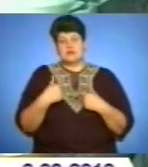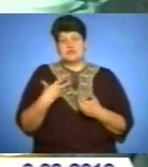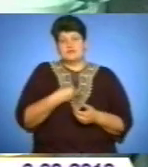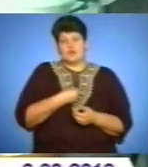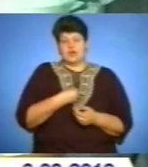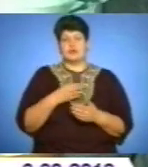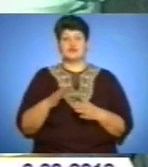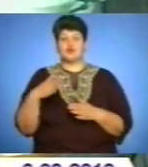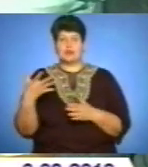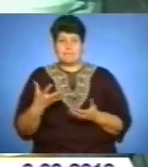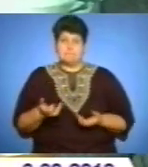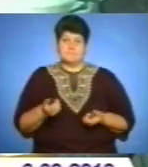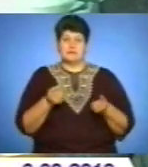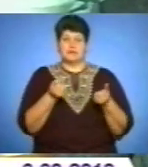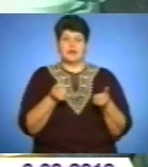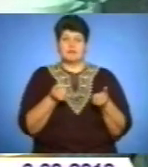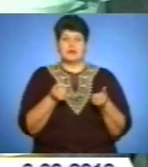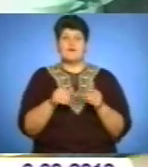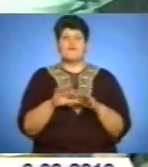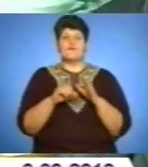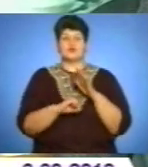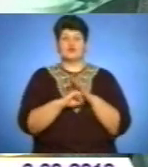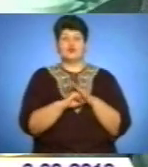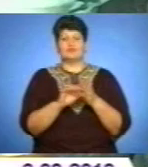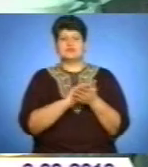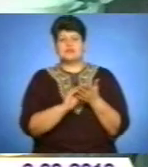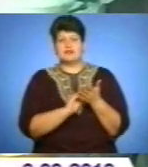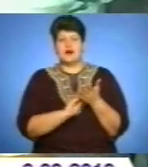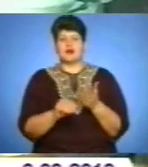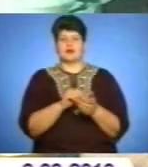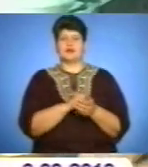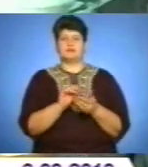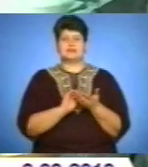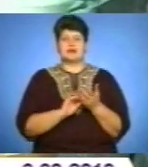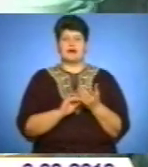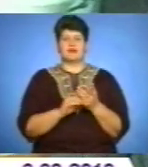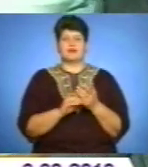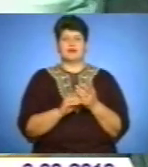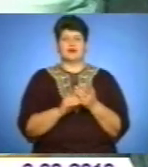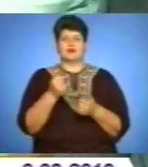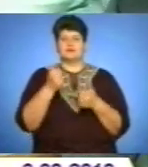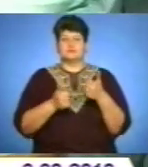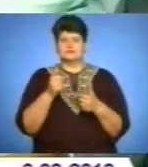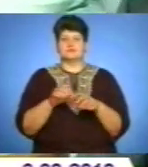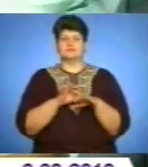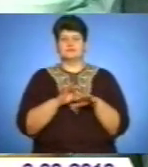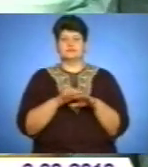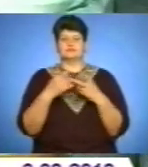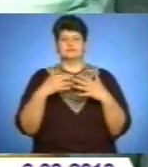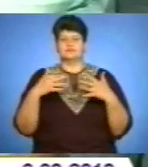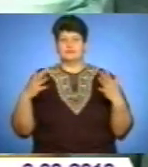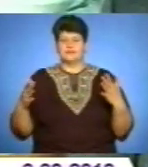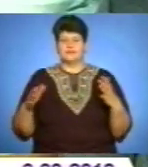сторони підтримали їх. В основному і сценарій вони писали, і кастинги учасниць проводили.